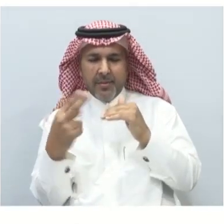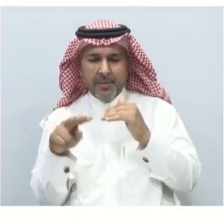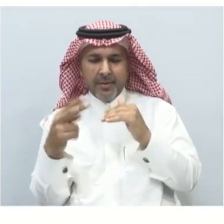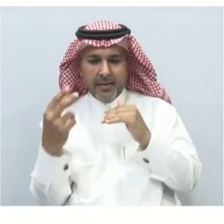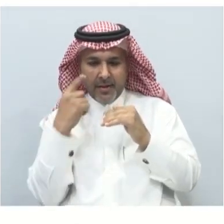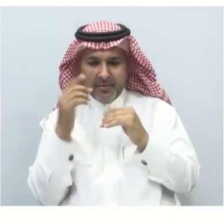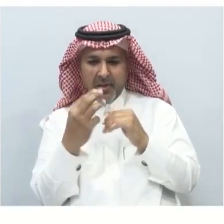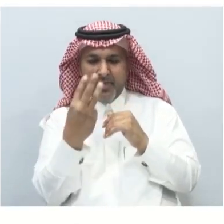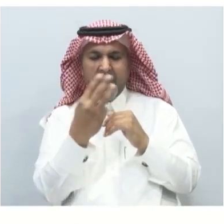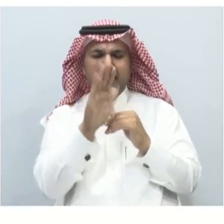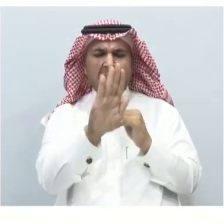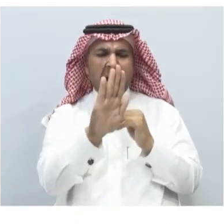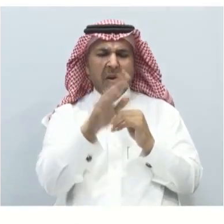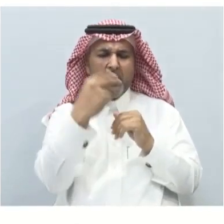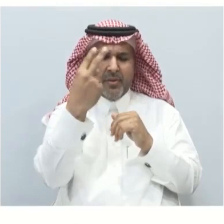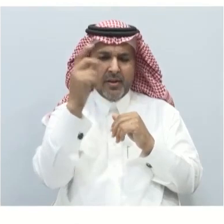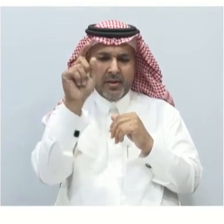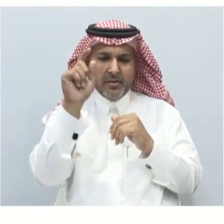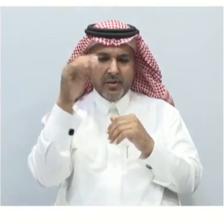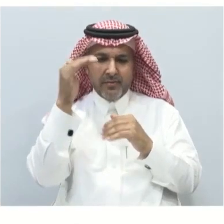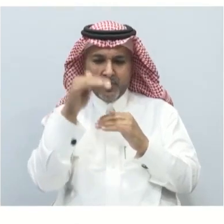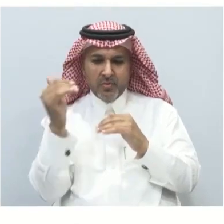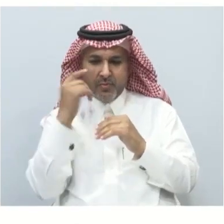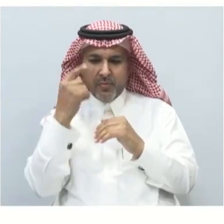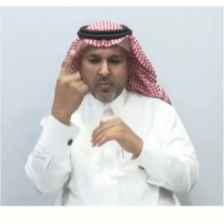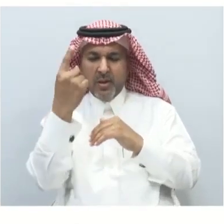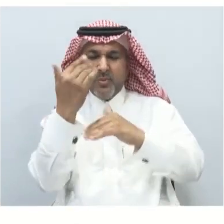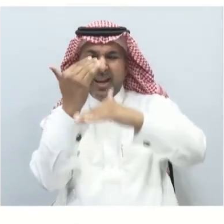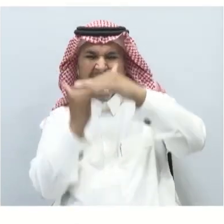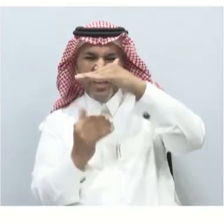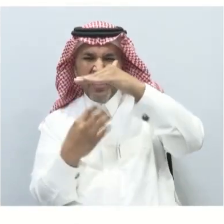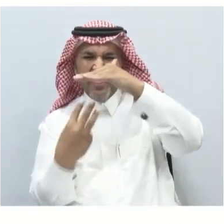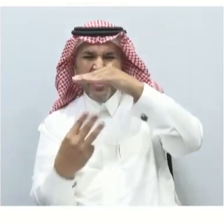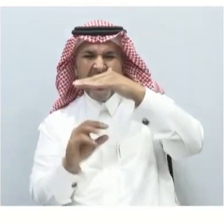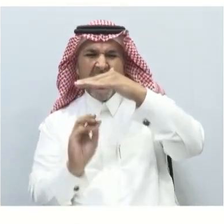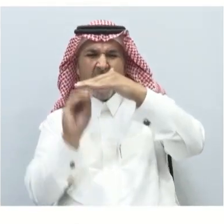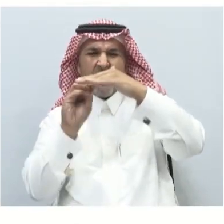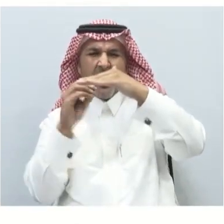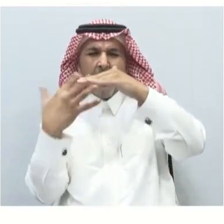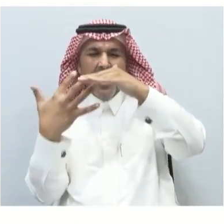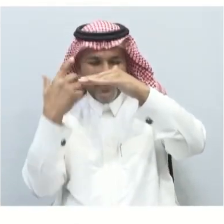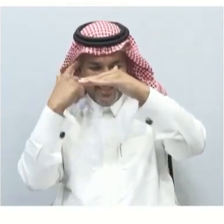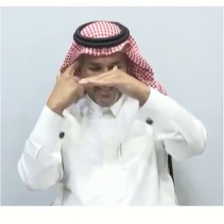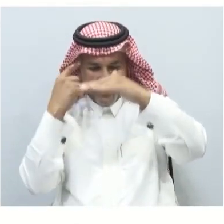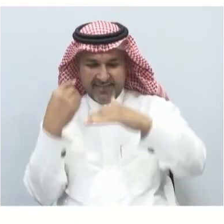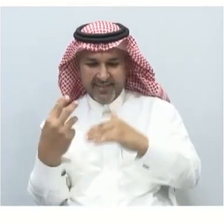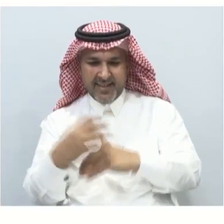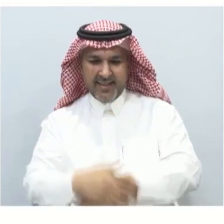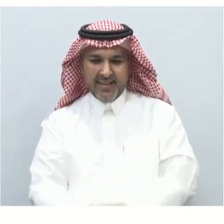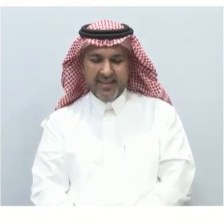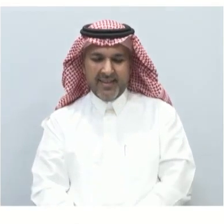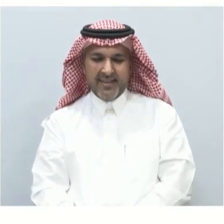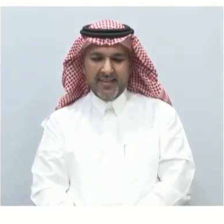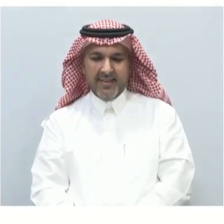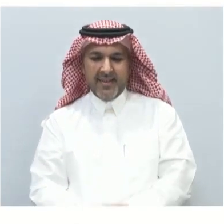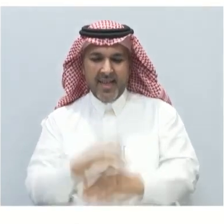هي اس ا اكس ناقص 1 اكبر من او يساوي 1 على 3 اس 5 طيب العدد اللي يكون